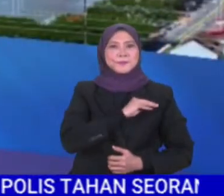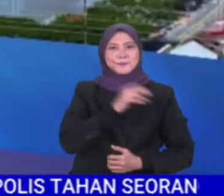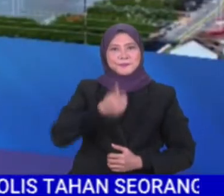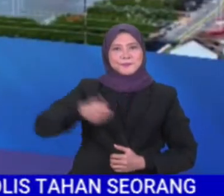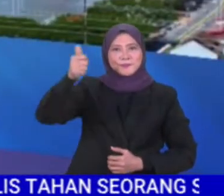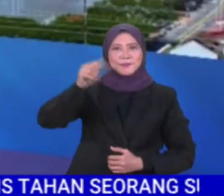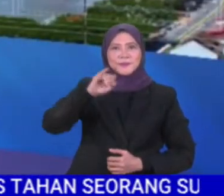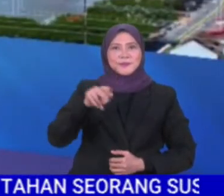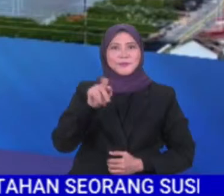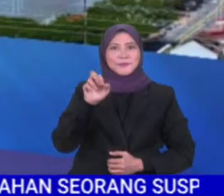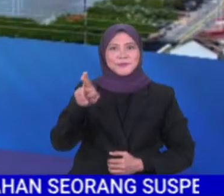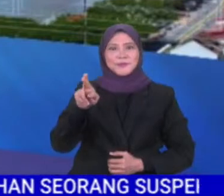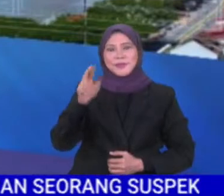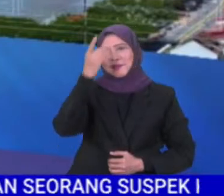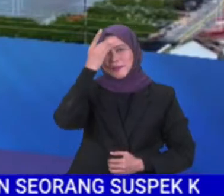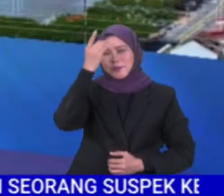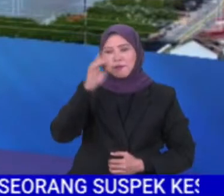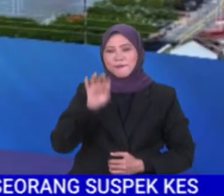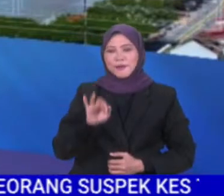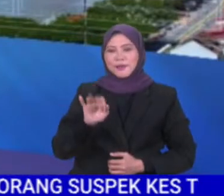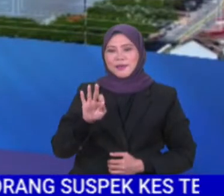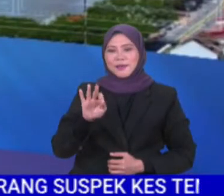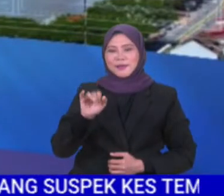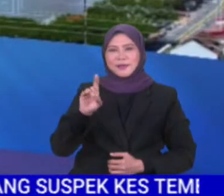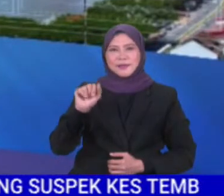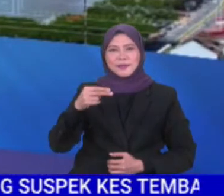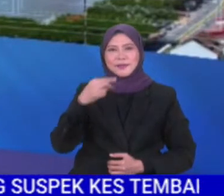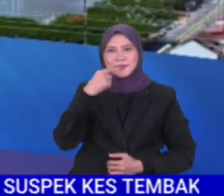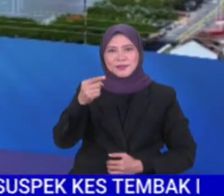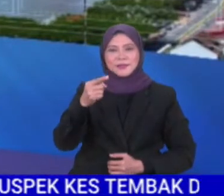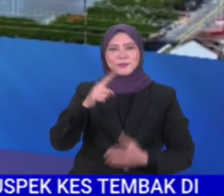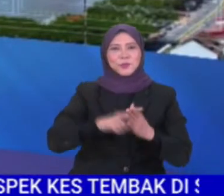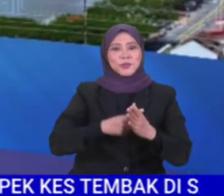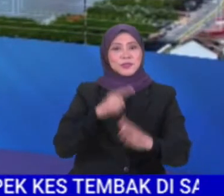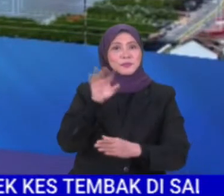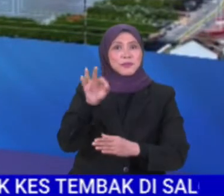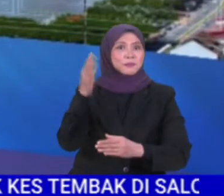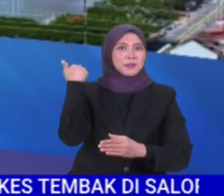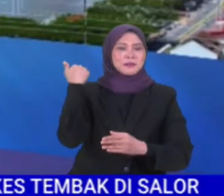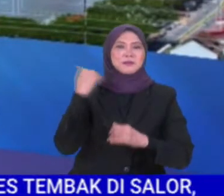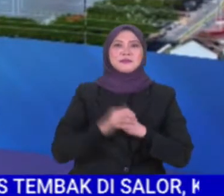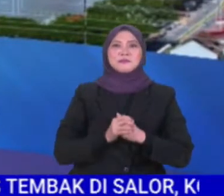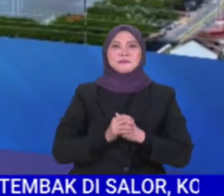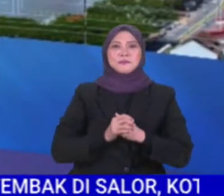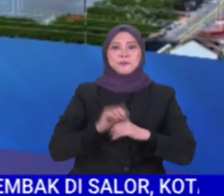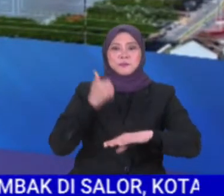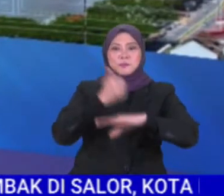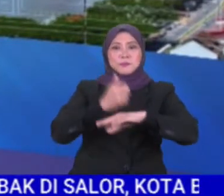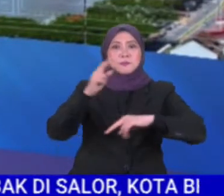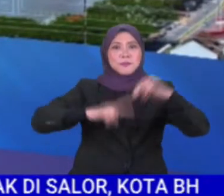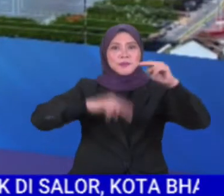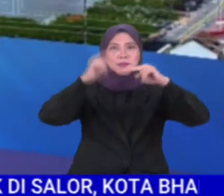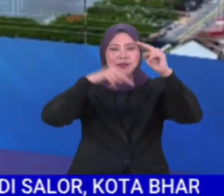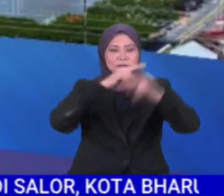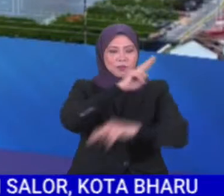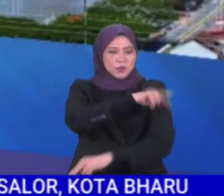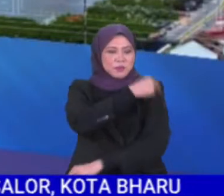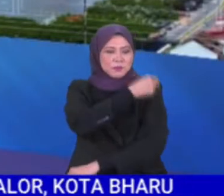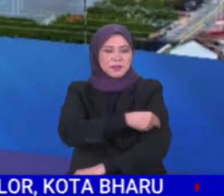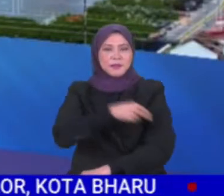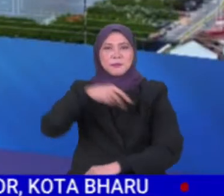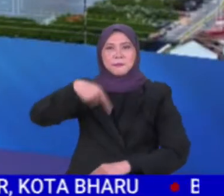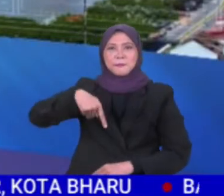kerja Raya Datuk Sri Fadilah Yusuf mencerahkan Saka September lepas kemajuan pembinaan Hospital Petra Jaya